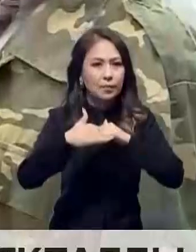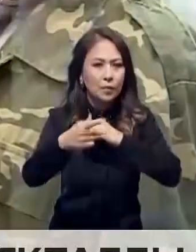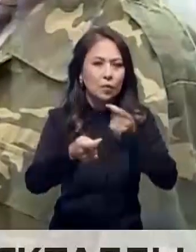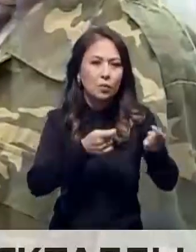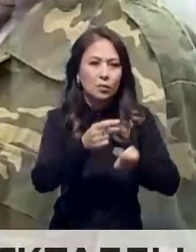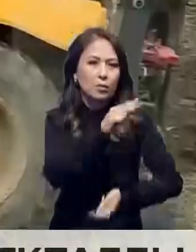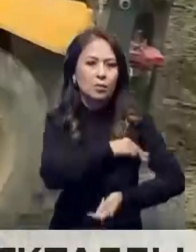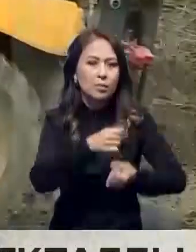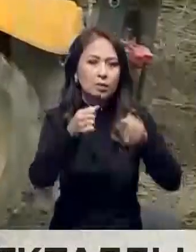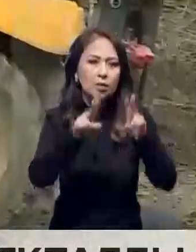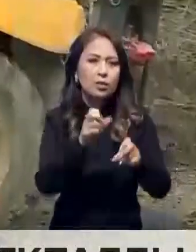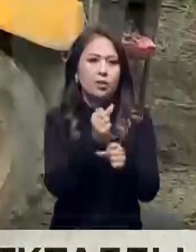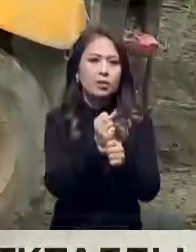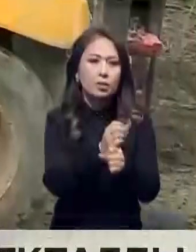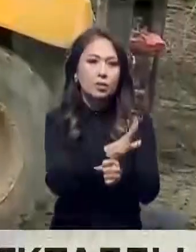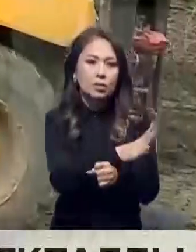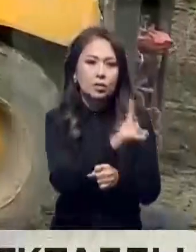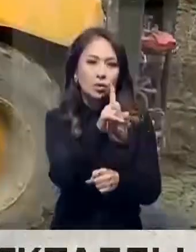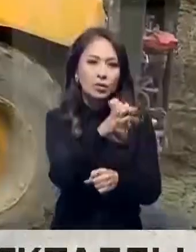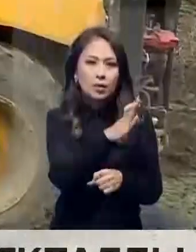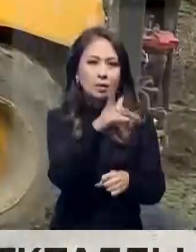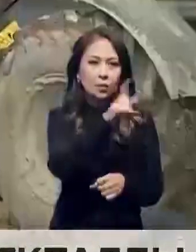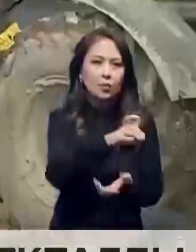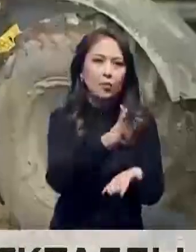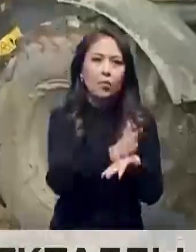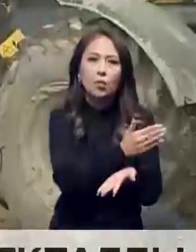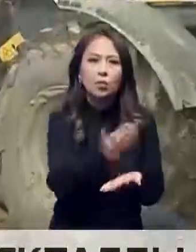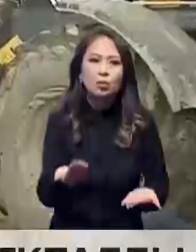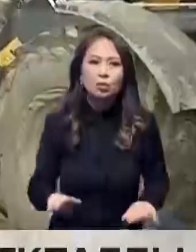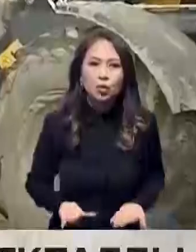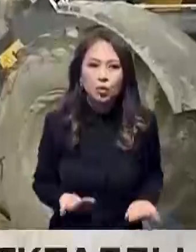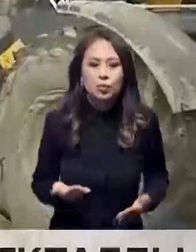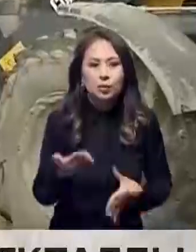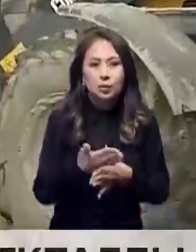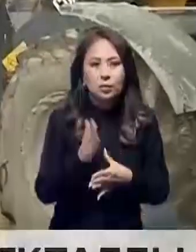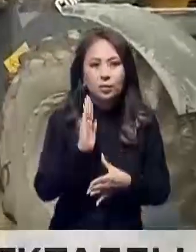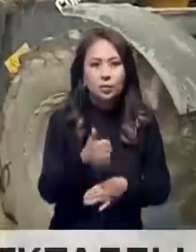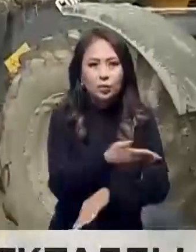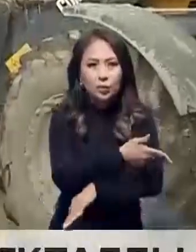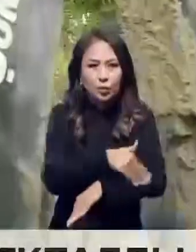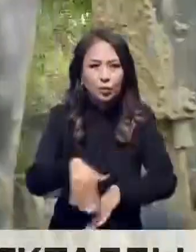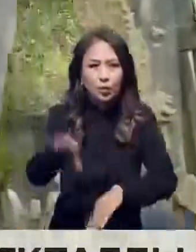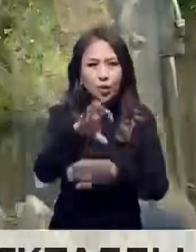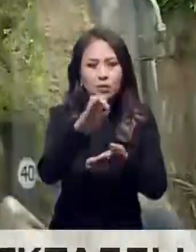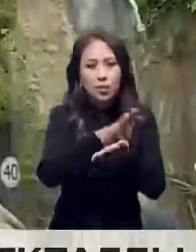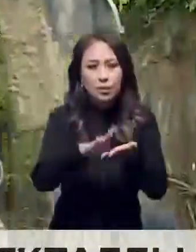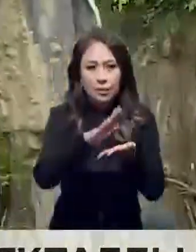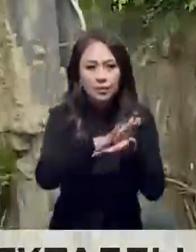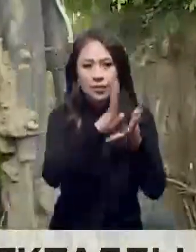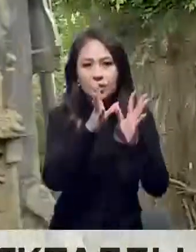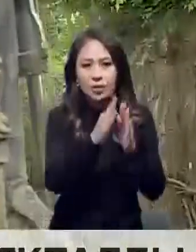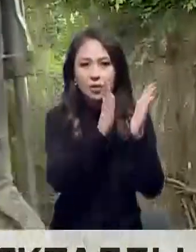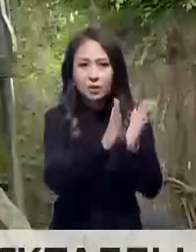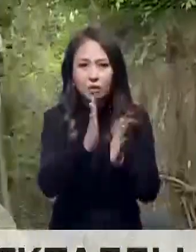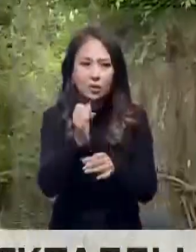жергілікті атқарушы органдардың мамандарынан жасақталған 100-ден аса адам жүр. Олар тұрғындарға көмектеседі. Көше бойын тазалап қалыпты